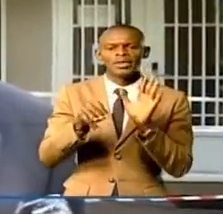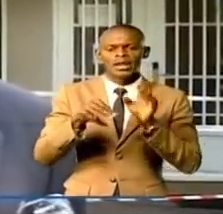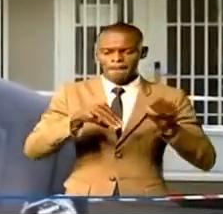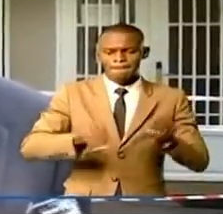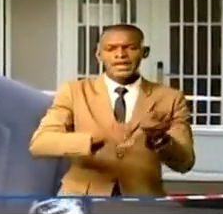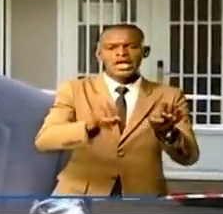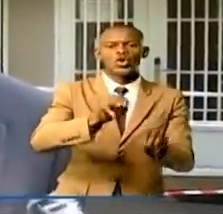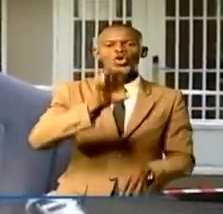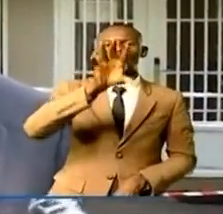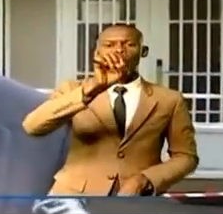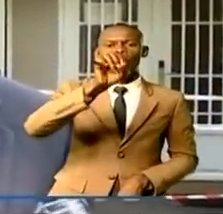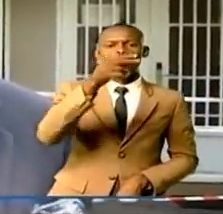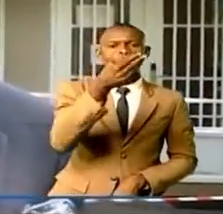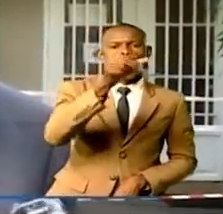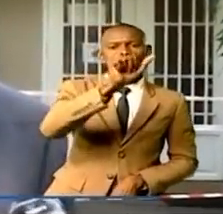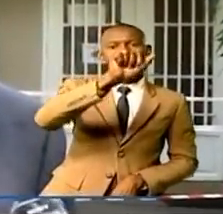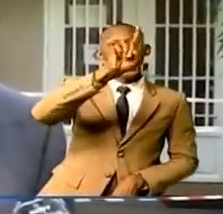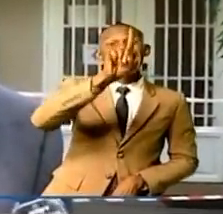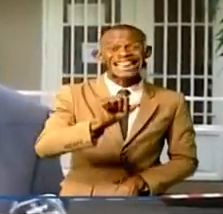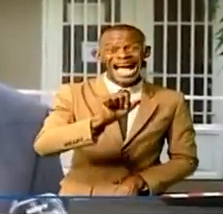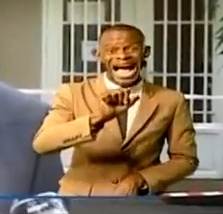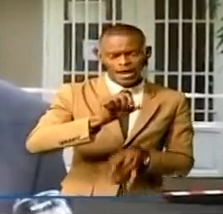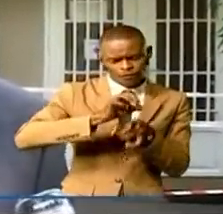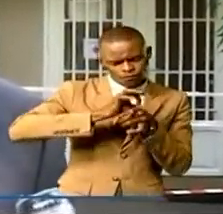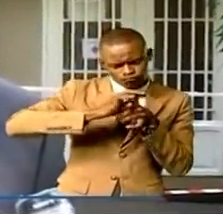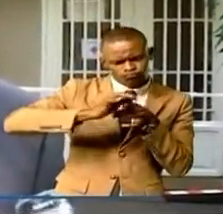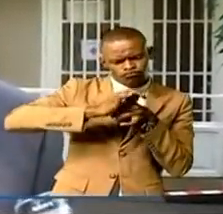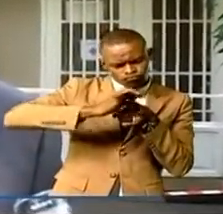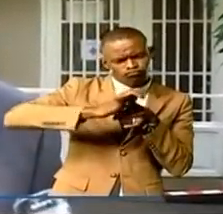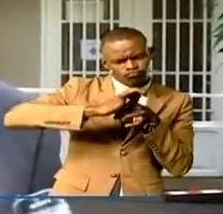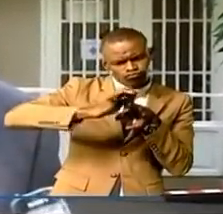sous-évaluations de notre assiette